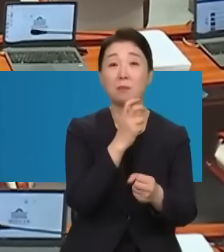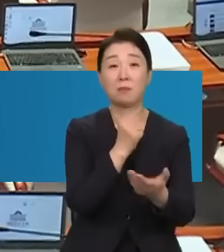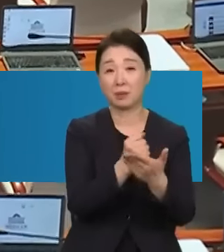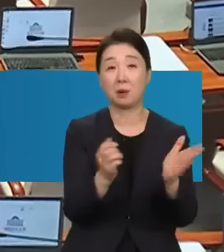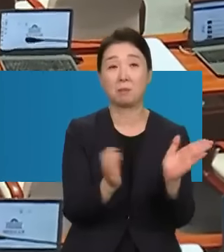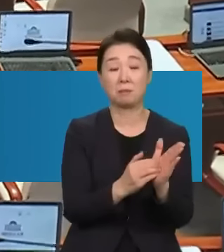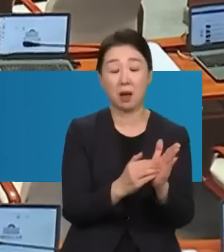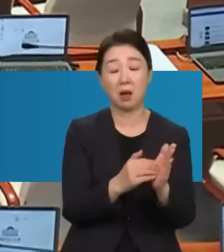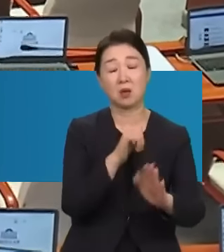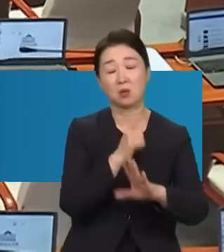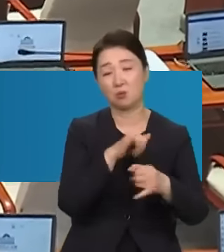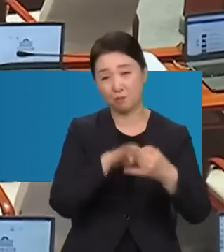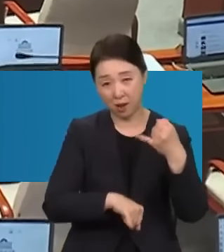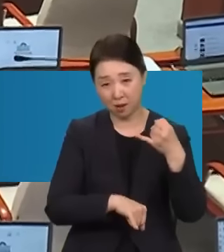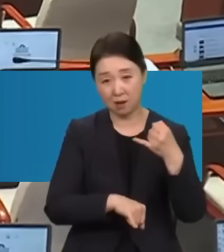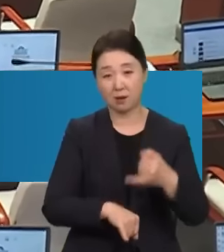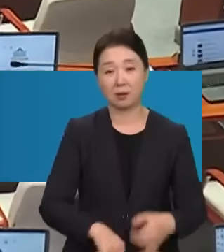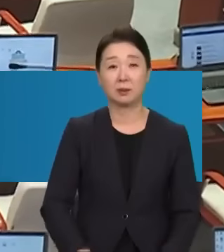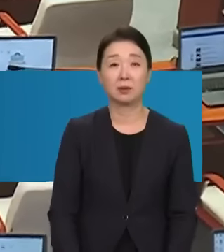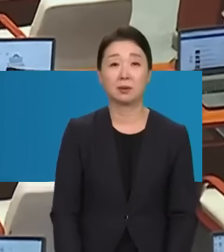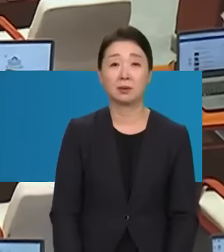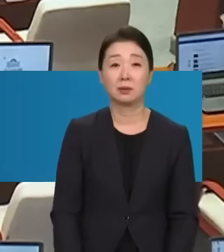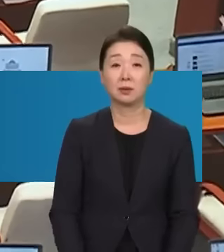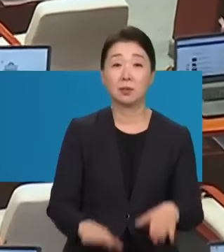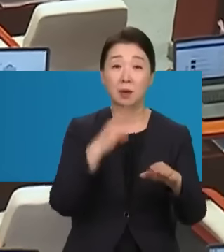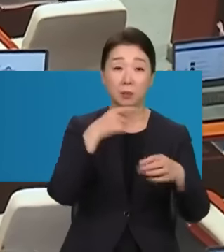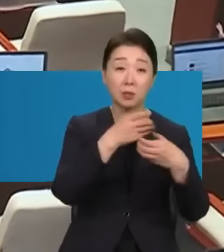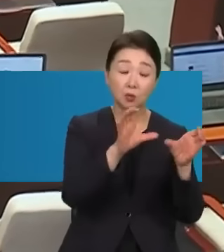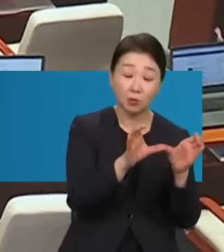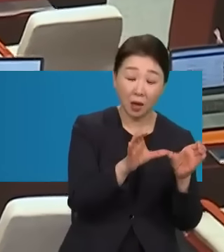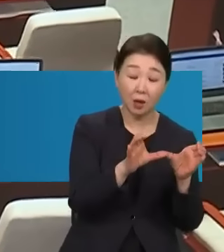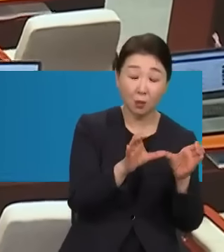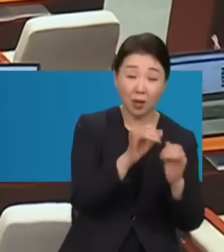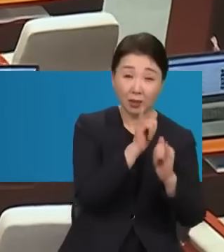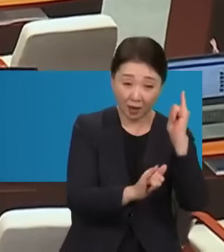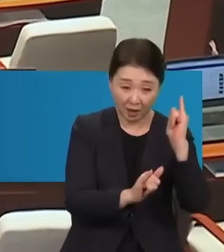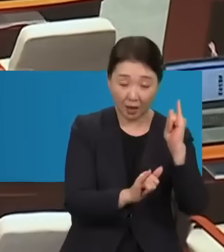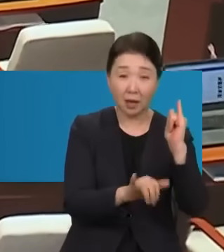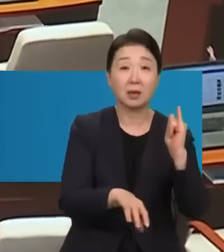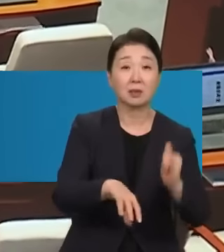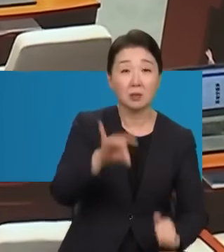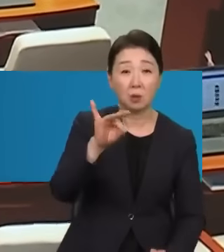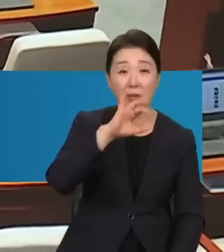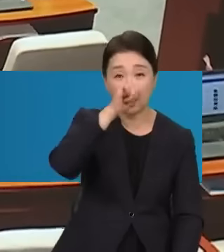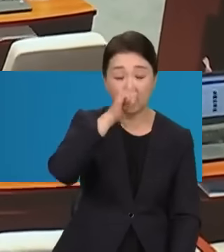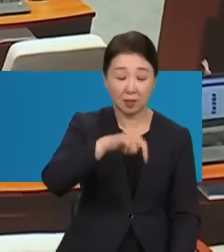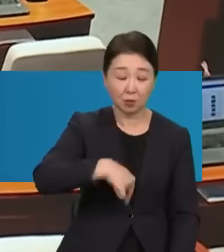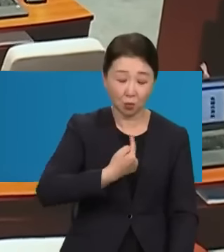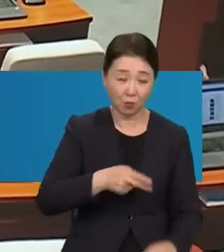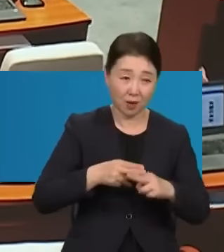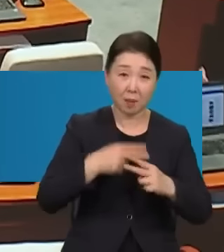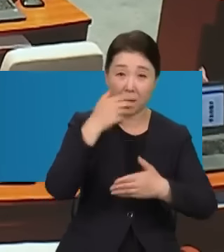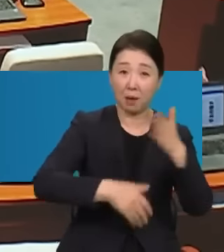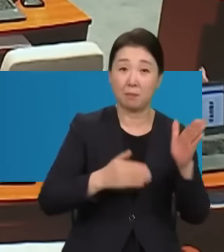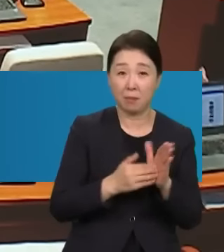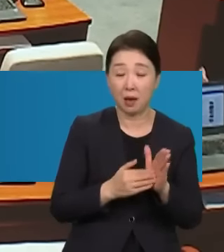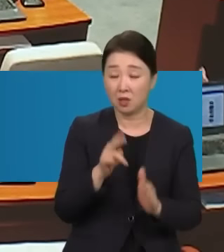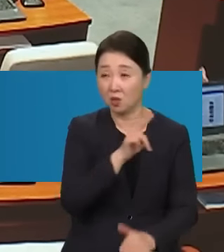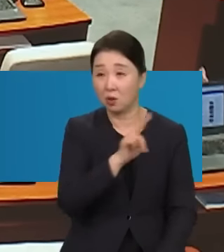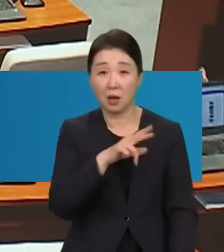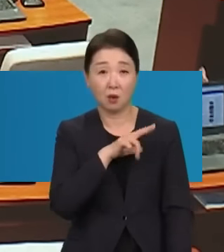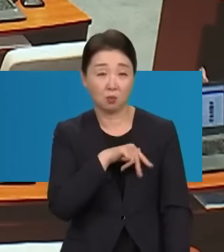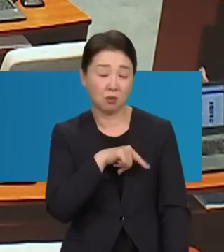놓고는 지키지 않은 겁니다. 특히 이번에는 민주당이 헌정사상 처음으로 예산안을 단독 감액 처리한 걸 두고